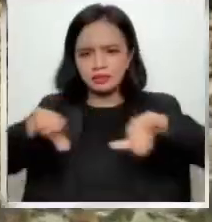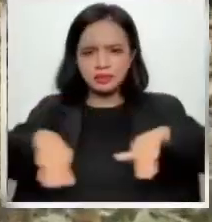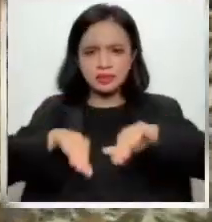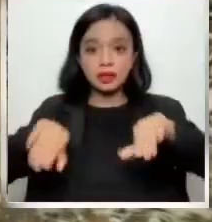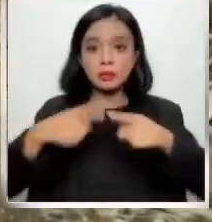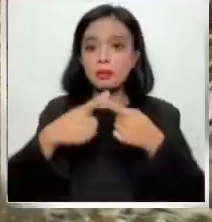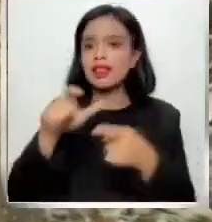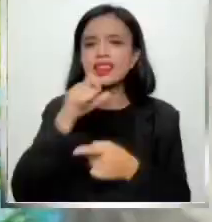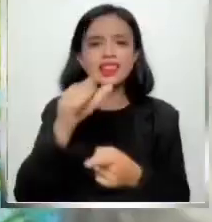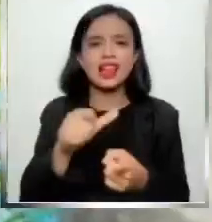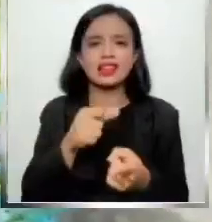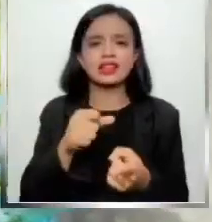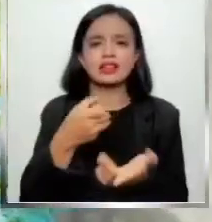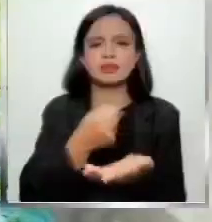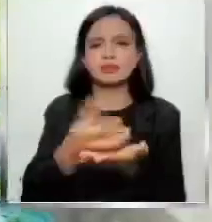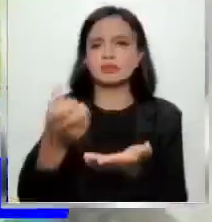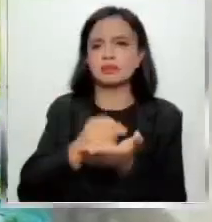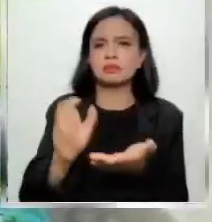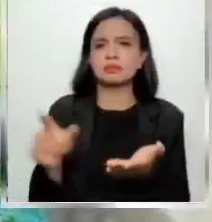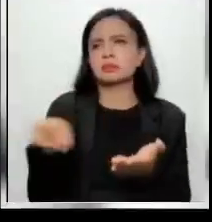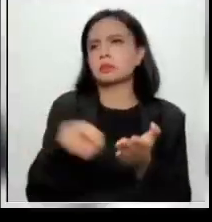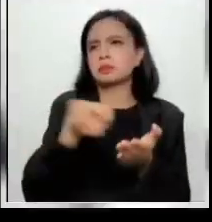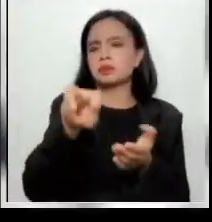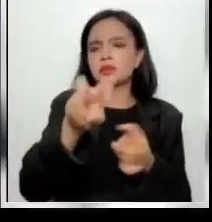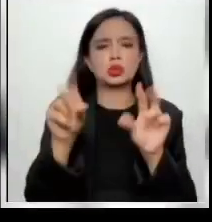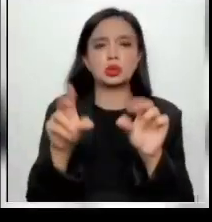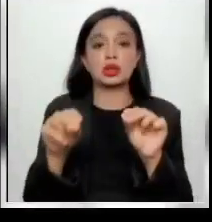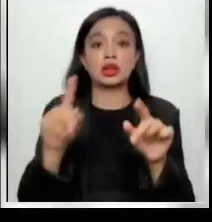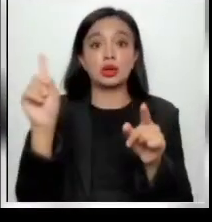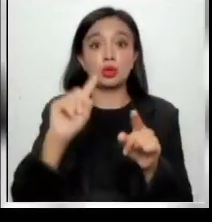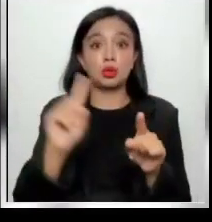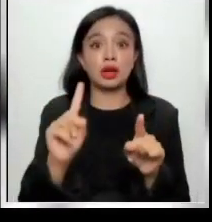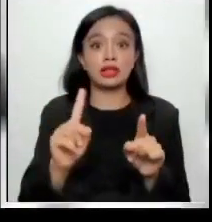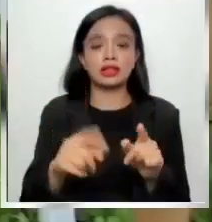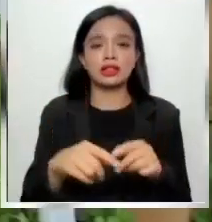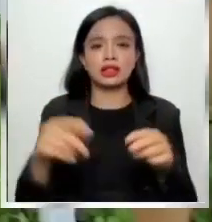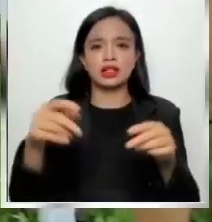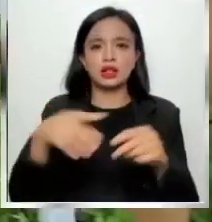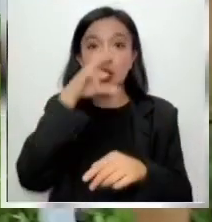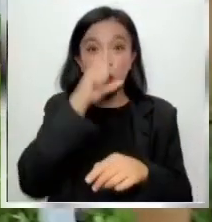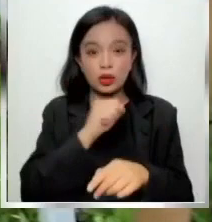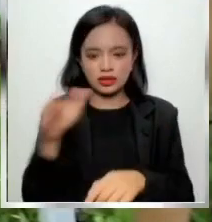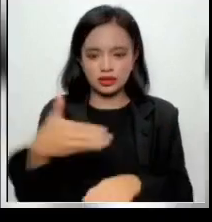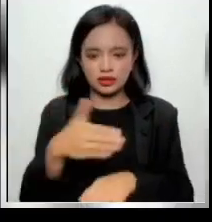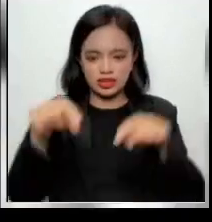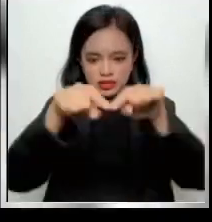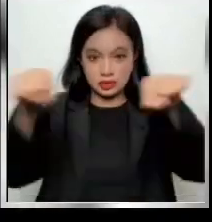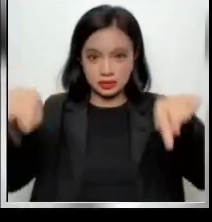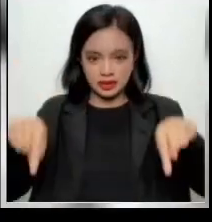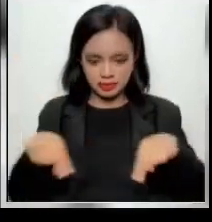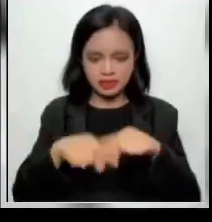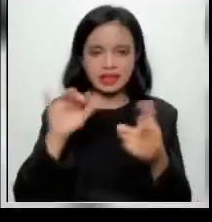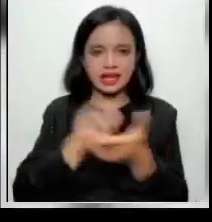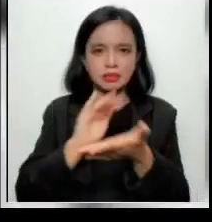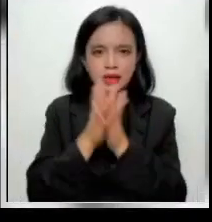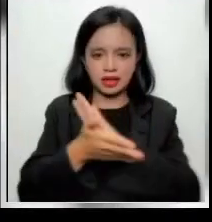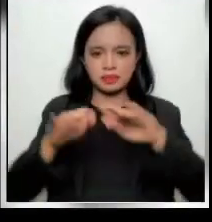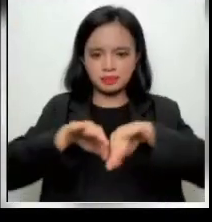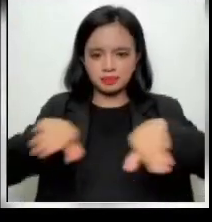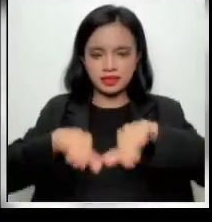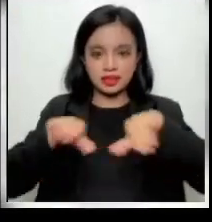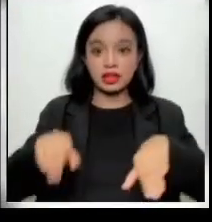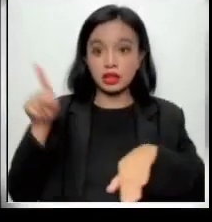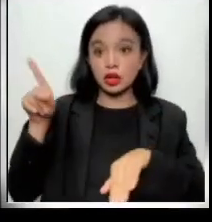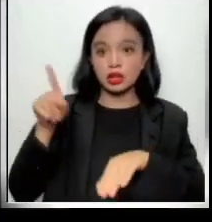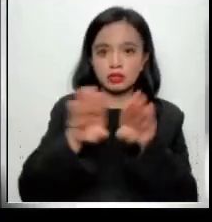at nagpakalayo-layo pa dahil ang kanilang ginawang swimming pool isang lumang fish tank. Inalagyan po namin siya dati ng tilapia. Ang magbabarkada, halos 6 na oras